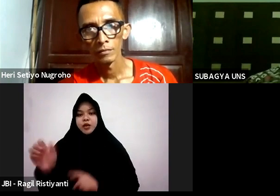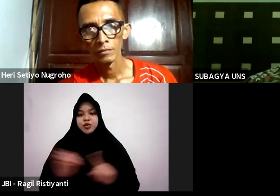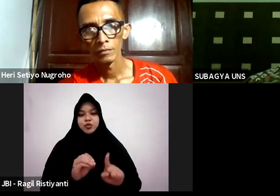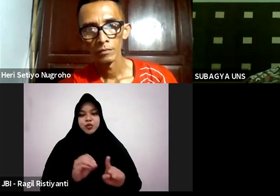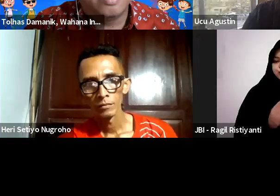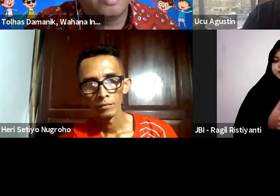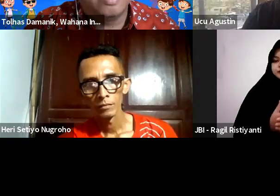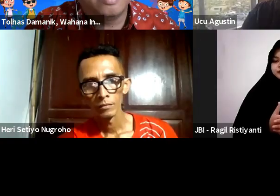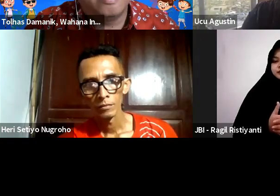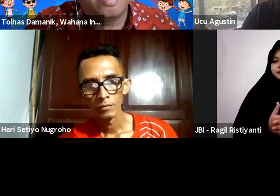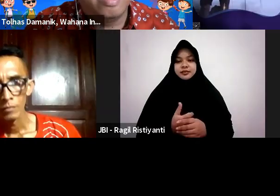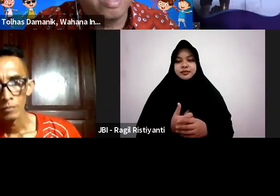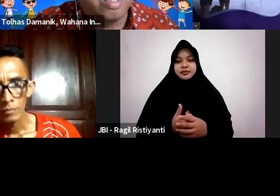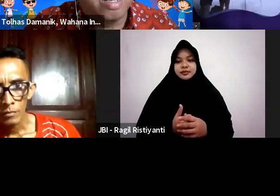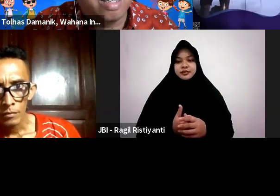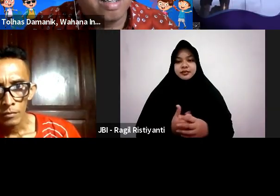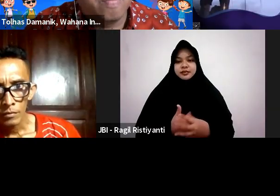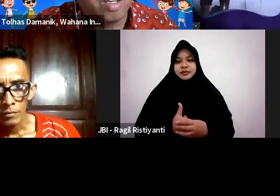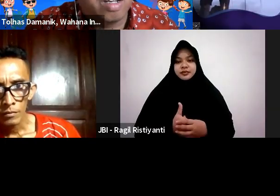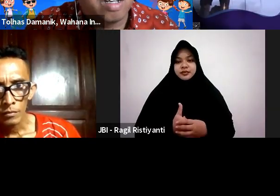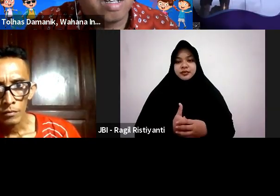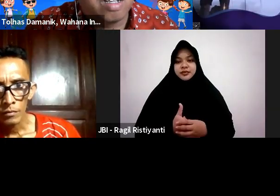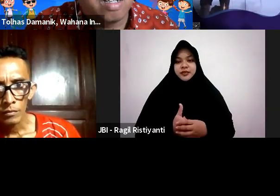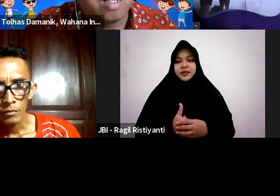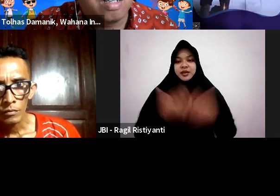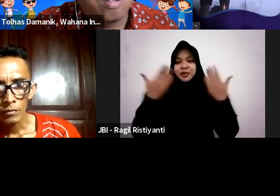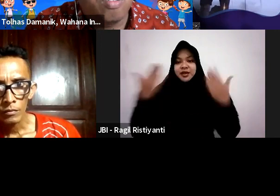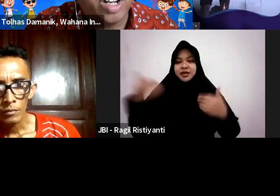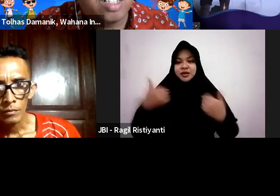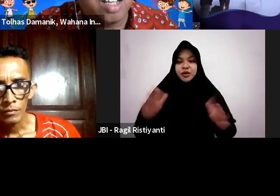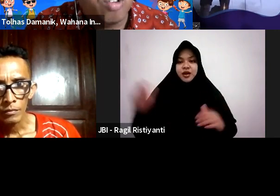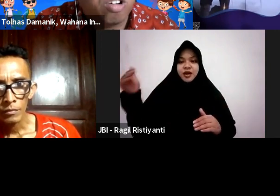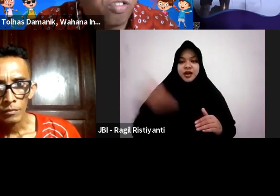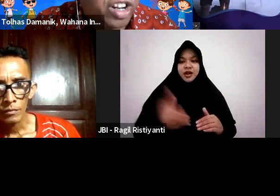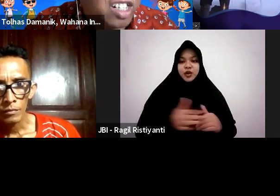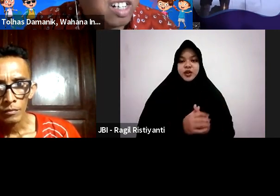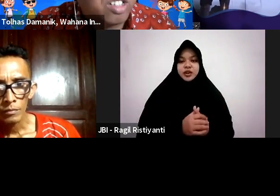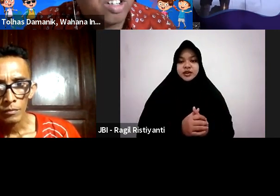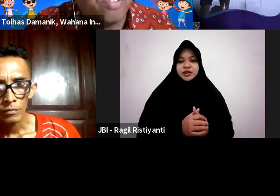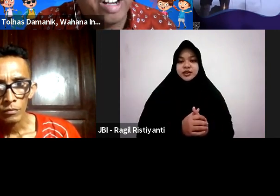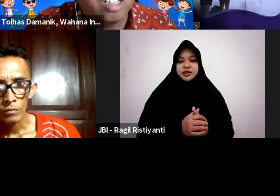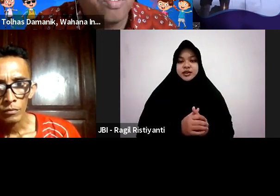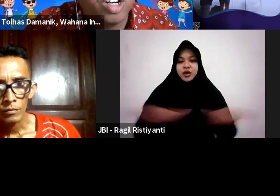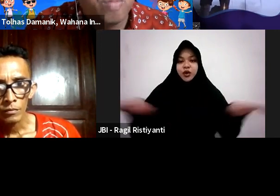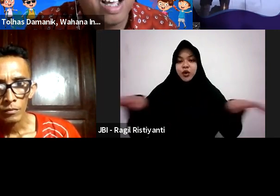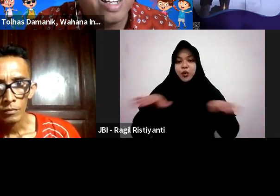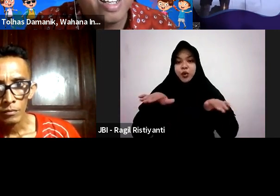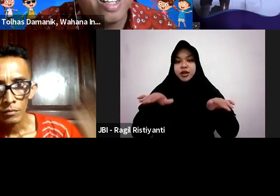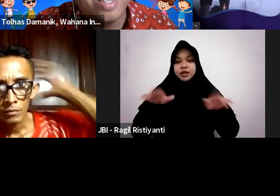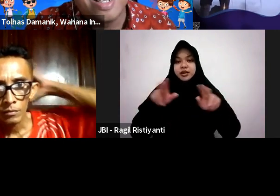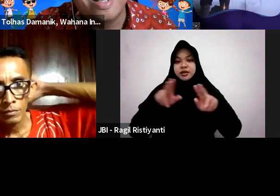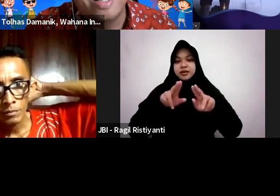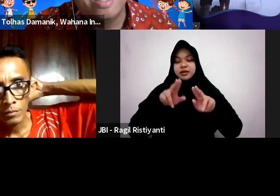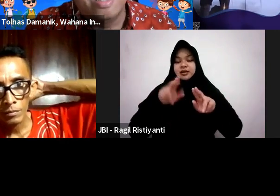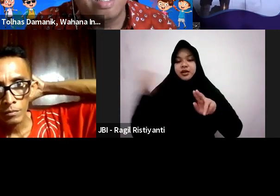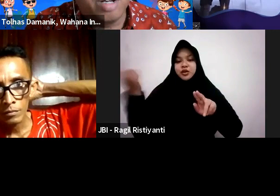dimana saya hadir di konferensi annual conference National Federation for the blind